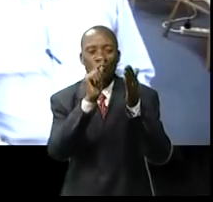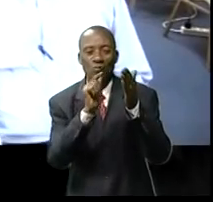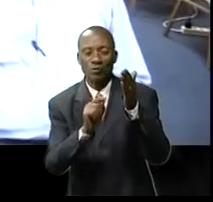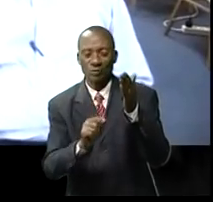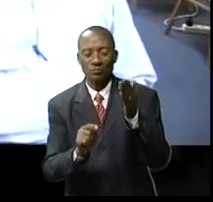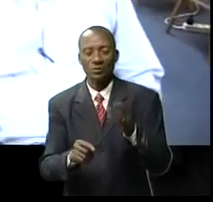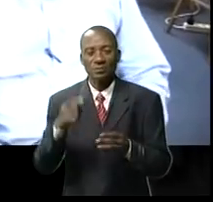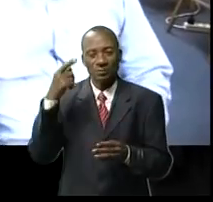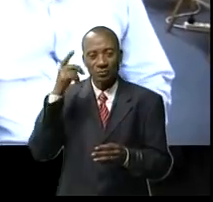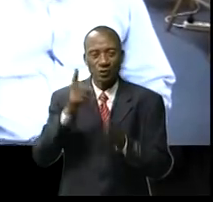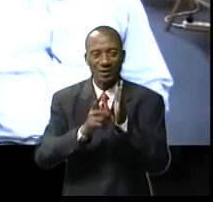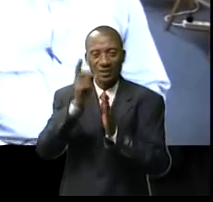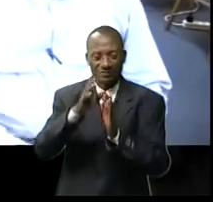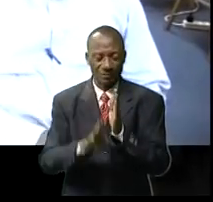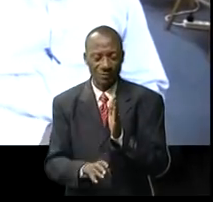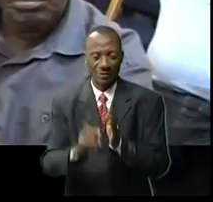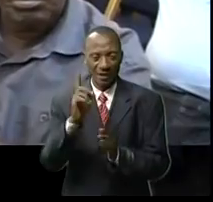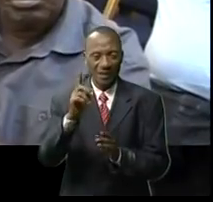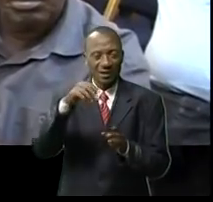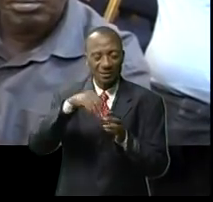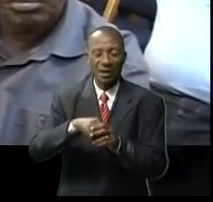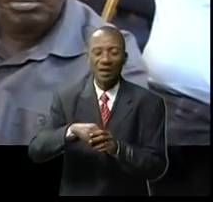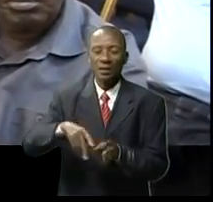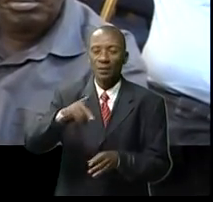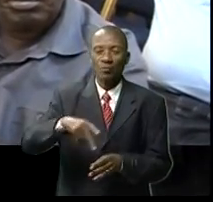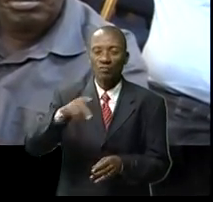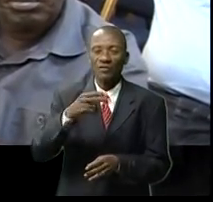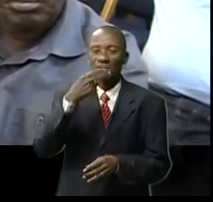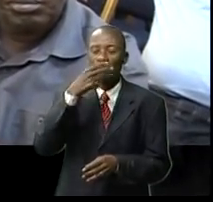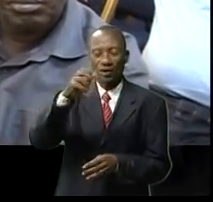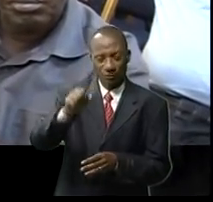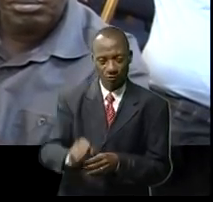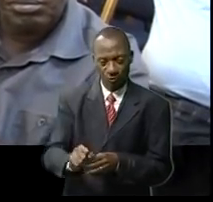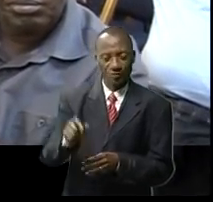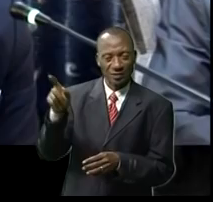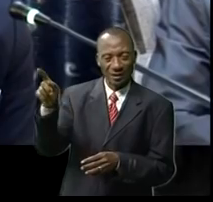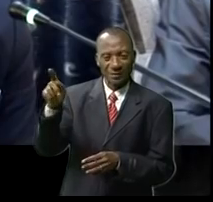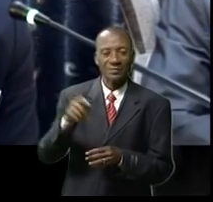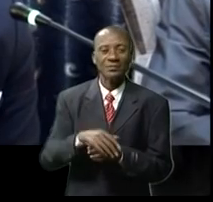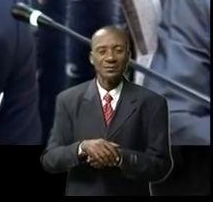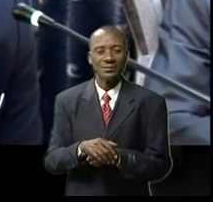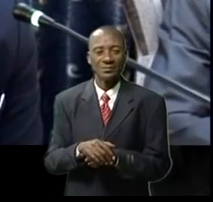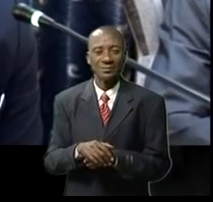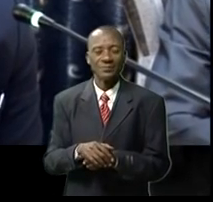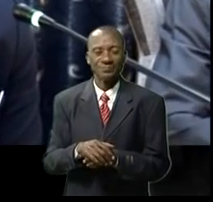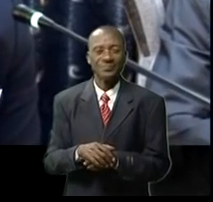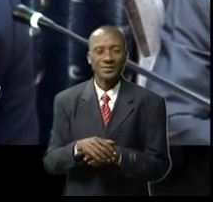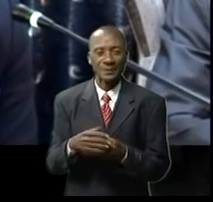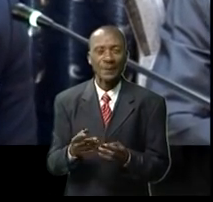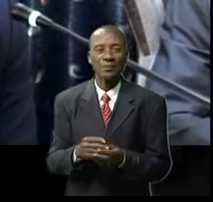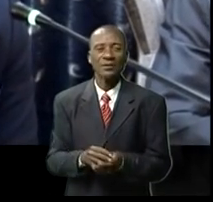Kabaré dans la province du Sud Kivu. Réparti en 4 chapitres, ces plans de développement local qui s'étend sur 4 ans,